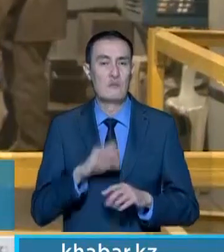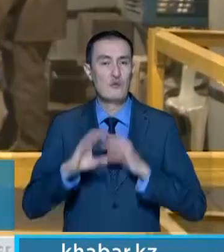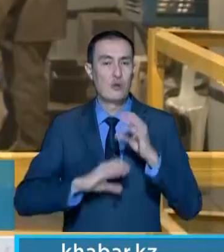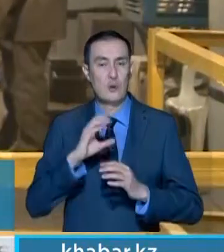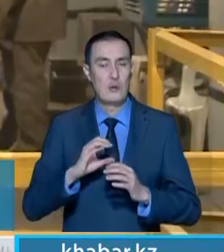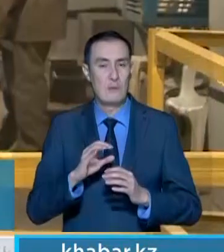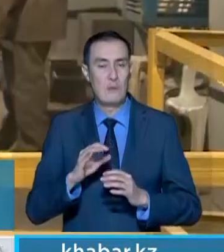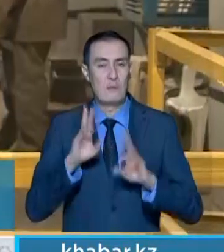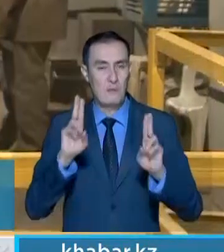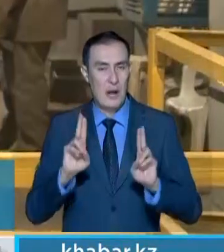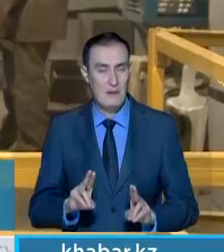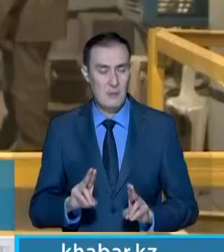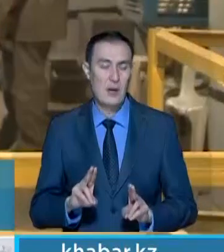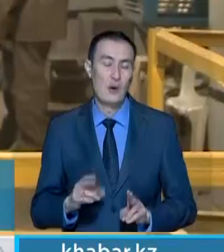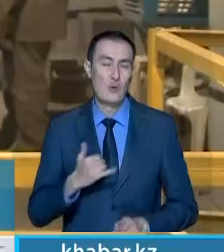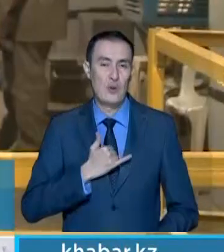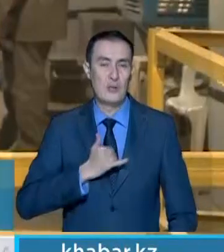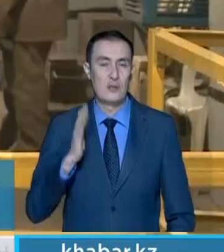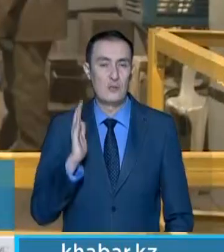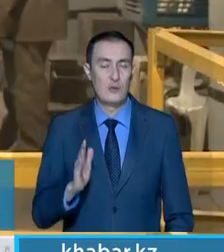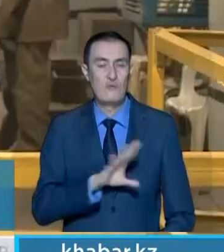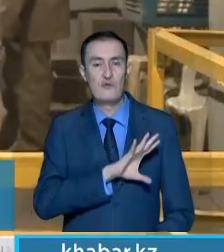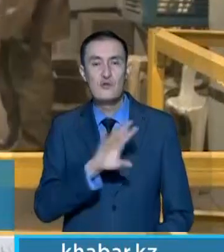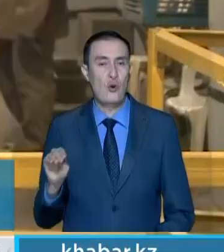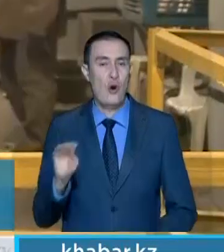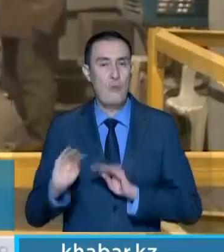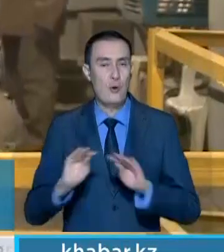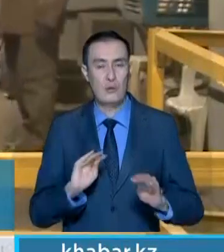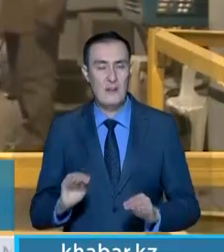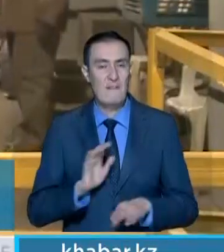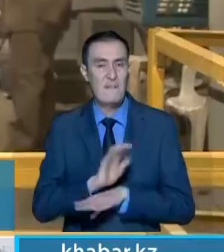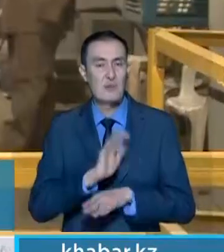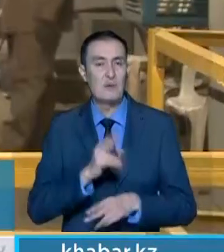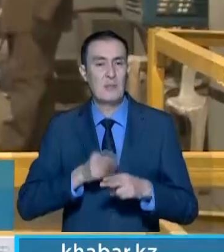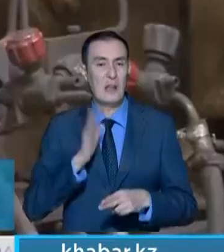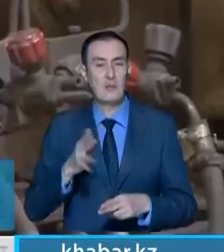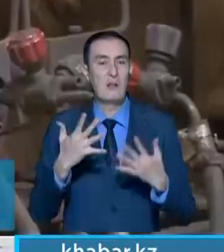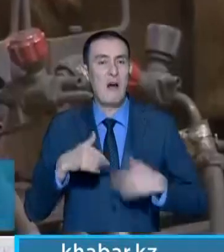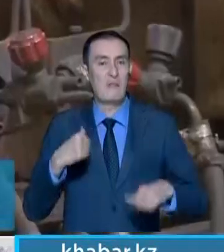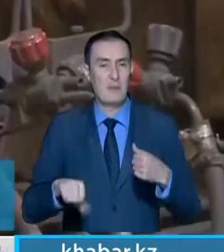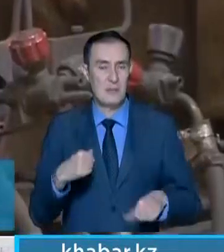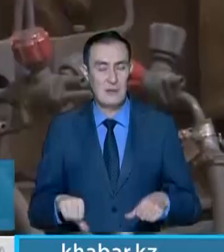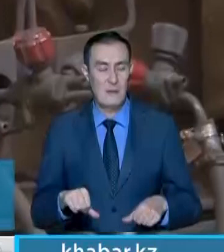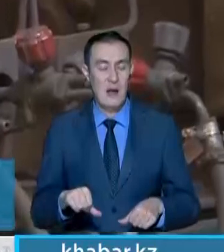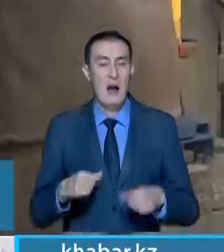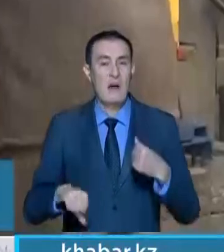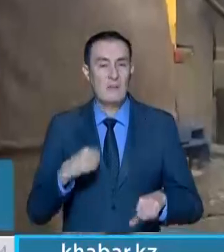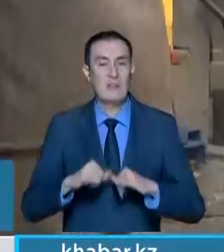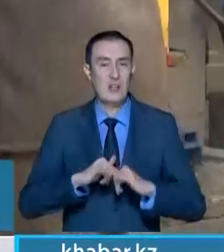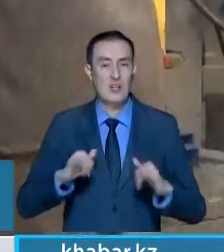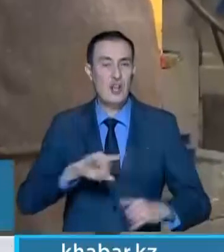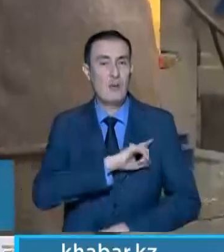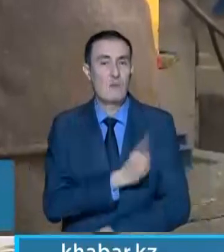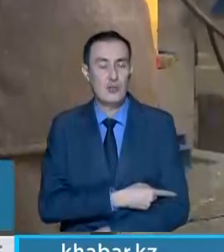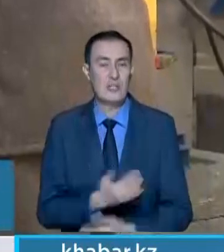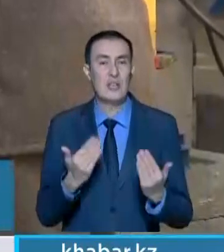мировым практикам. У нас будет все оборудование, весь выпуск металла будет автоматизирован. Автоматизация и расширение